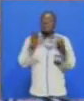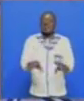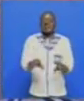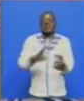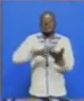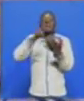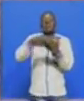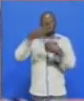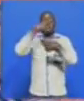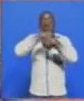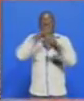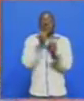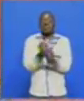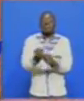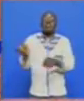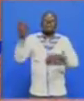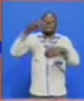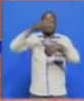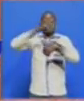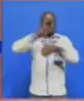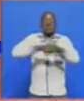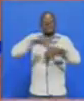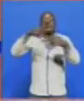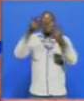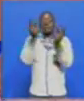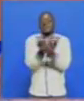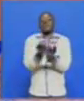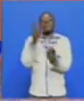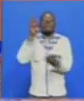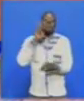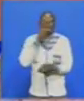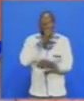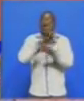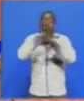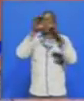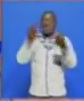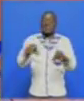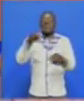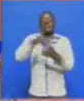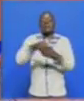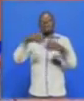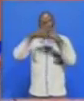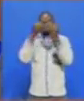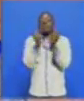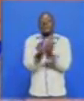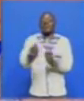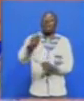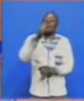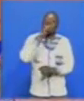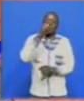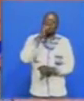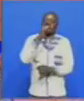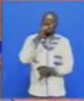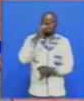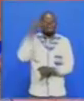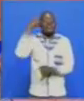création et de mise en place d'incubateurs, de pépinières et d'hôtels d'entreprise dans le secteur agroalimentaire